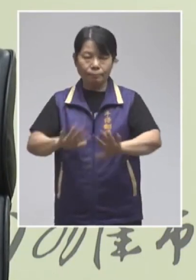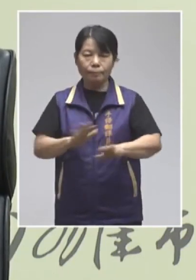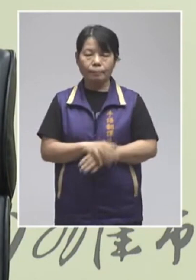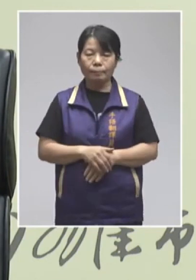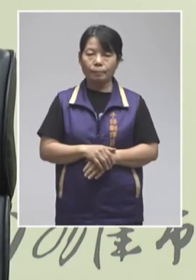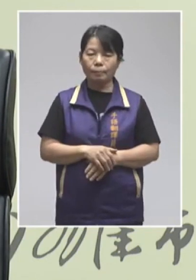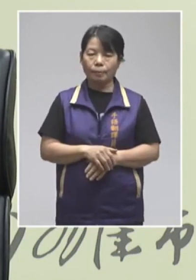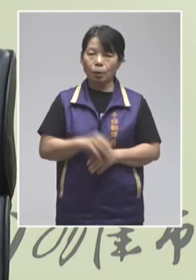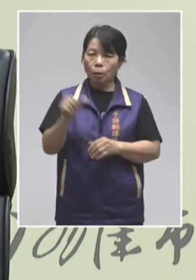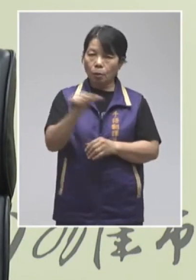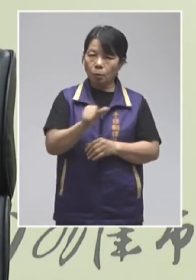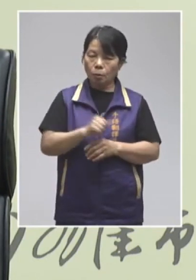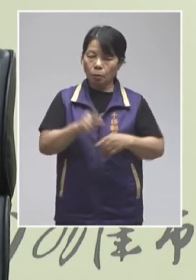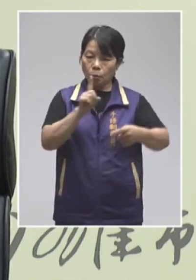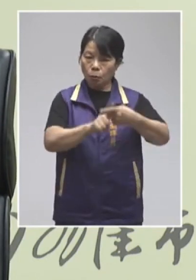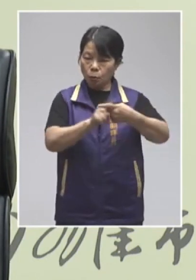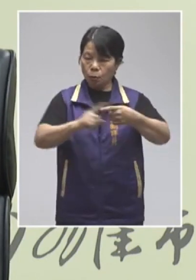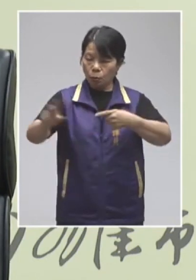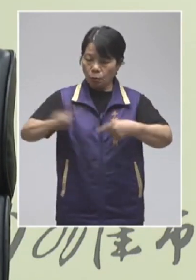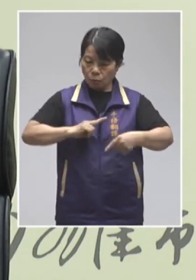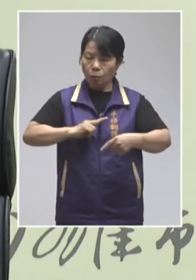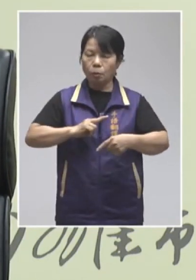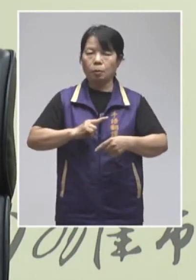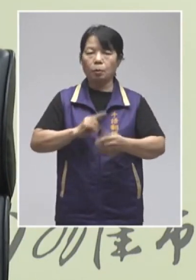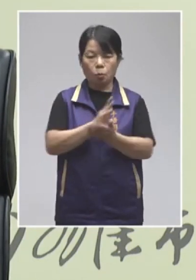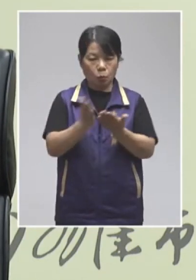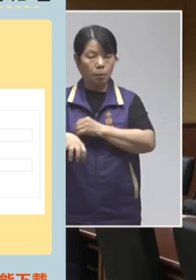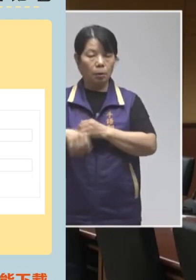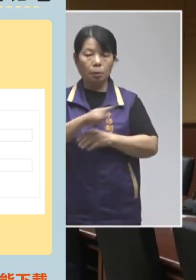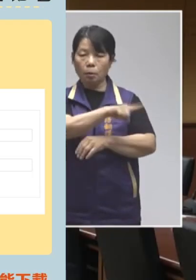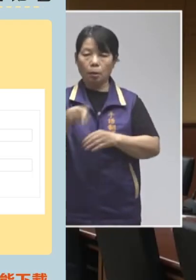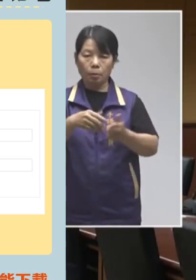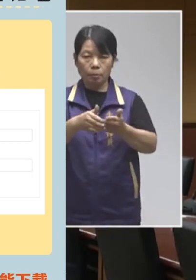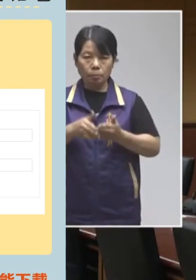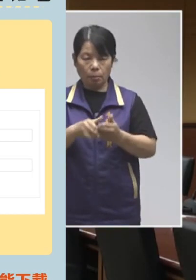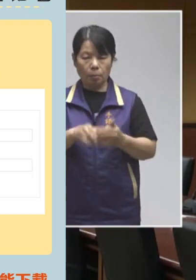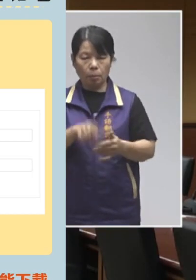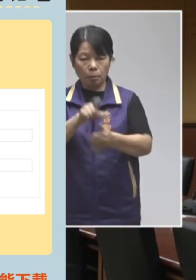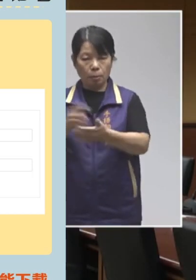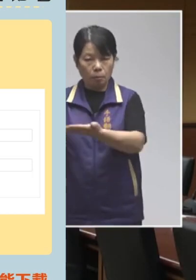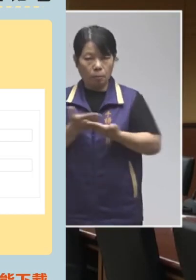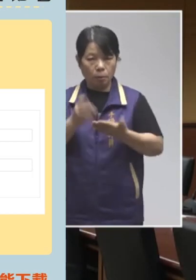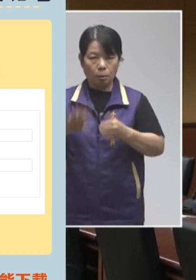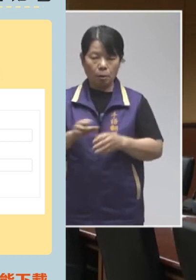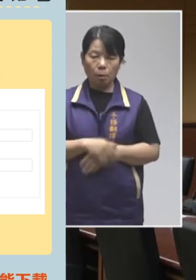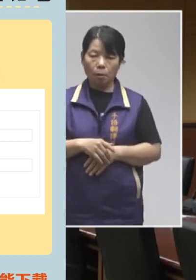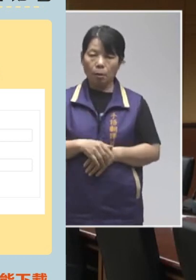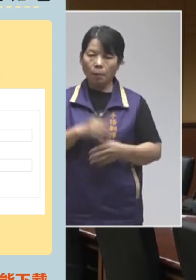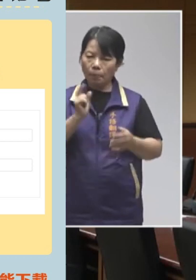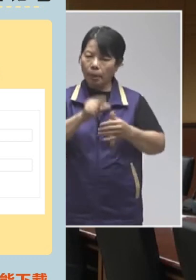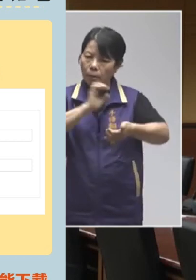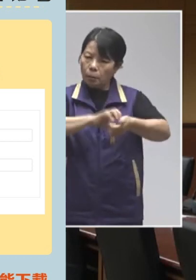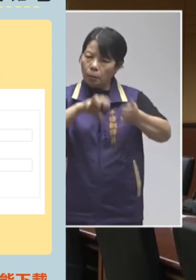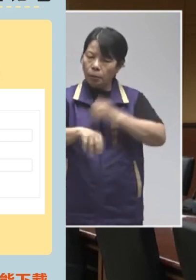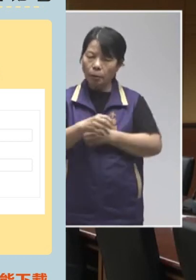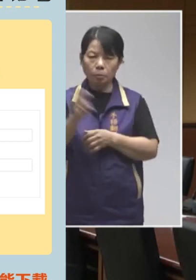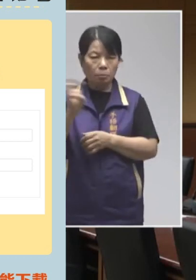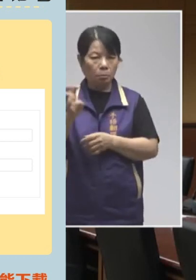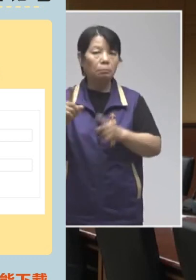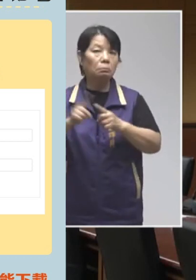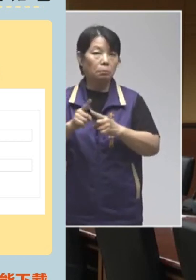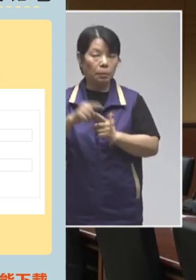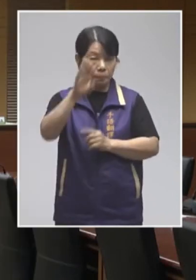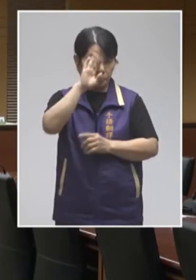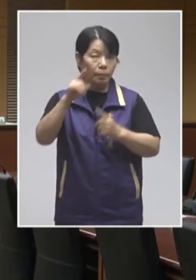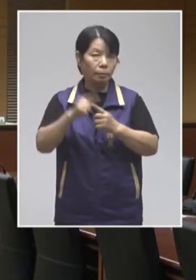的确诊通知书所以很简单。 将整个申请流程简化，高雄市目前比中央还要早四个